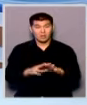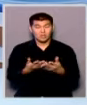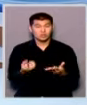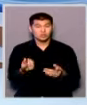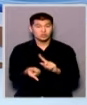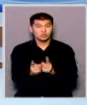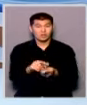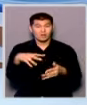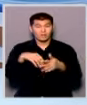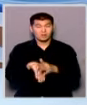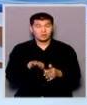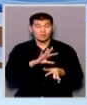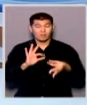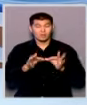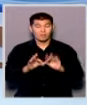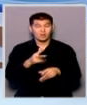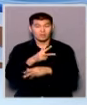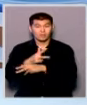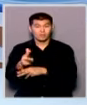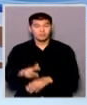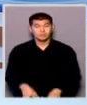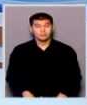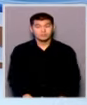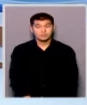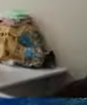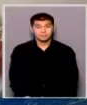еще изменения введены? Подробнее в видеоматериале.